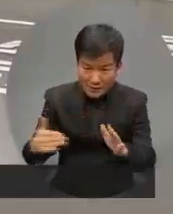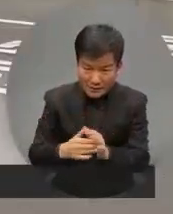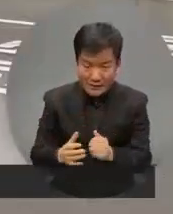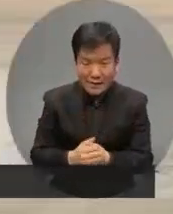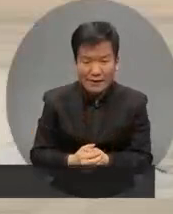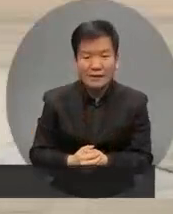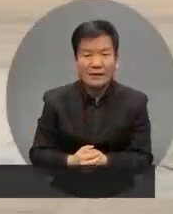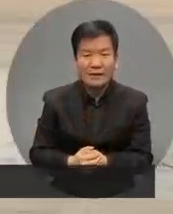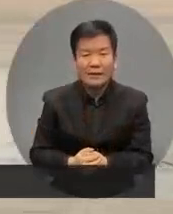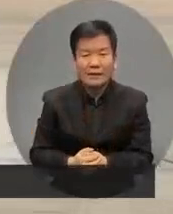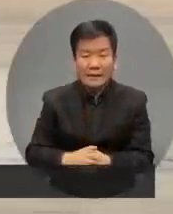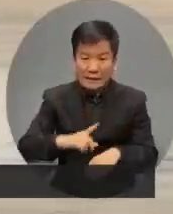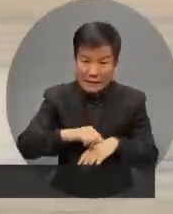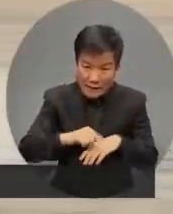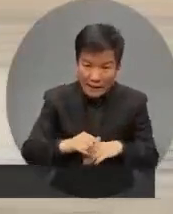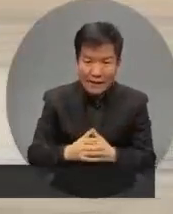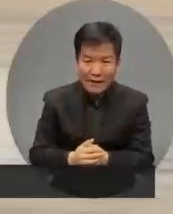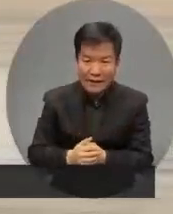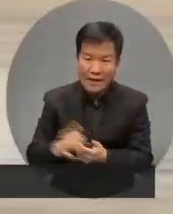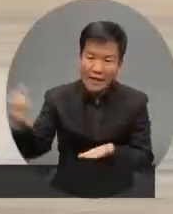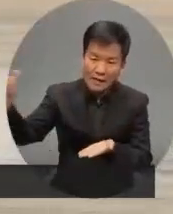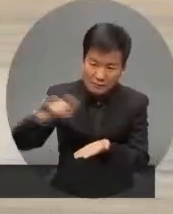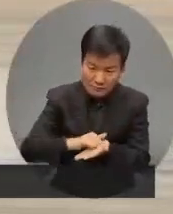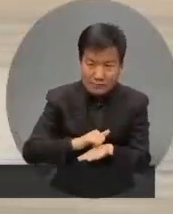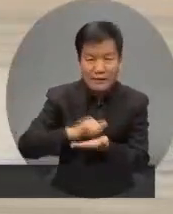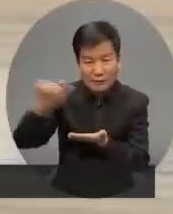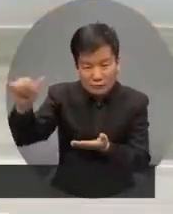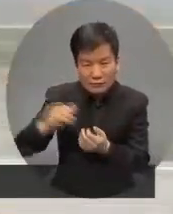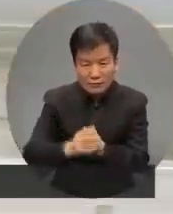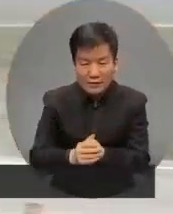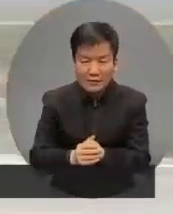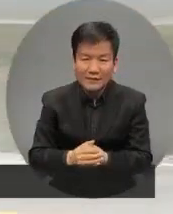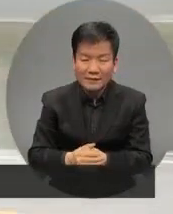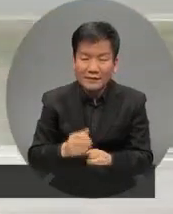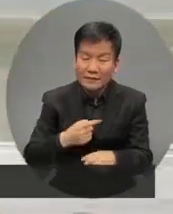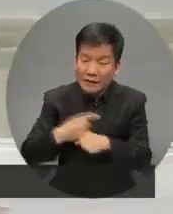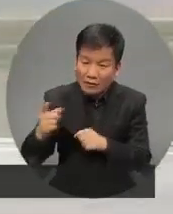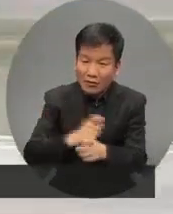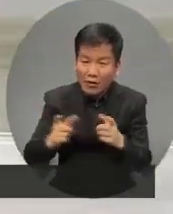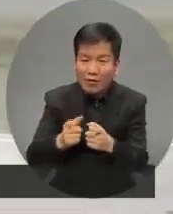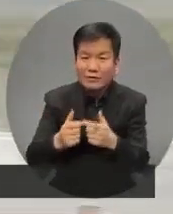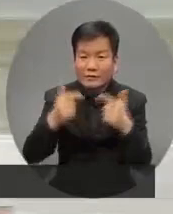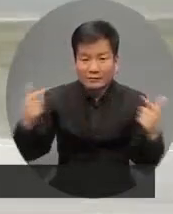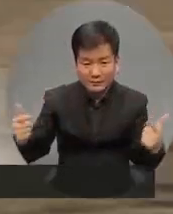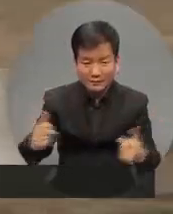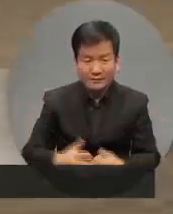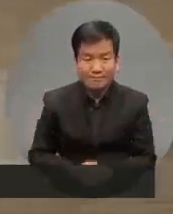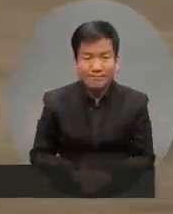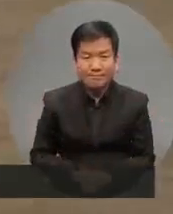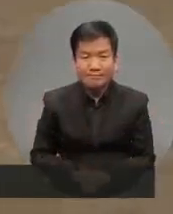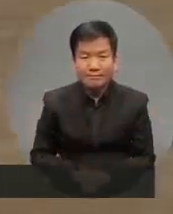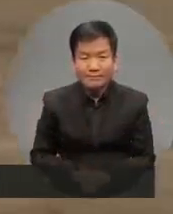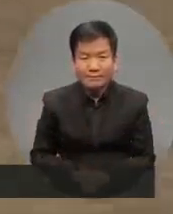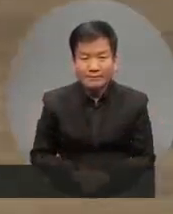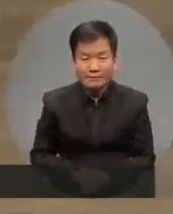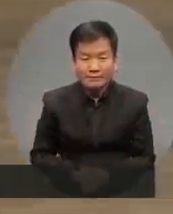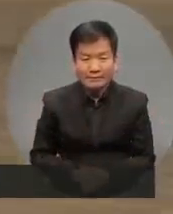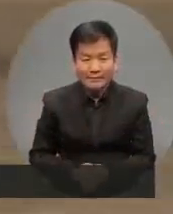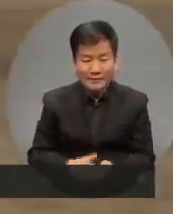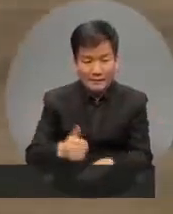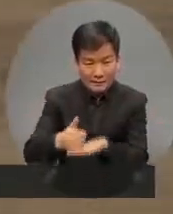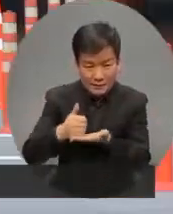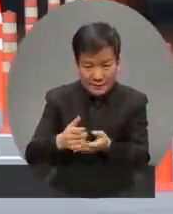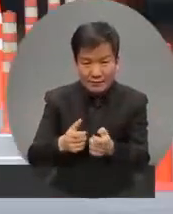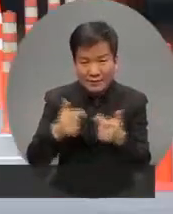슬롯, 즉 시간당 이착륙 횟수가 본격 반영되는 내년엔 더 늘어날 전망. 이용객 증가로